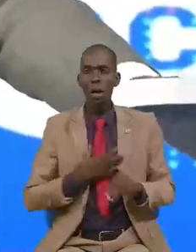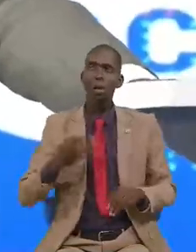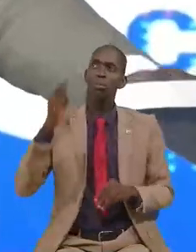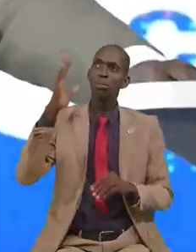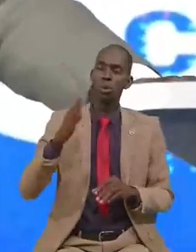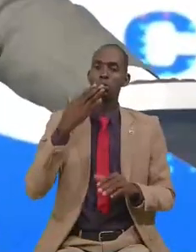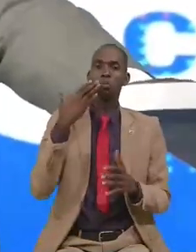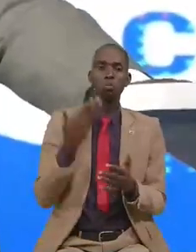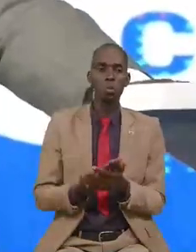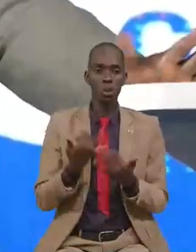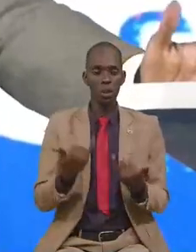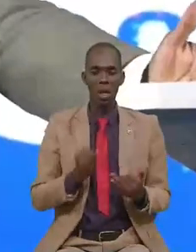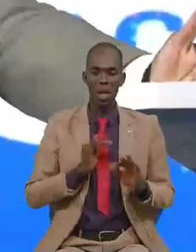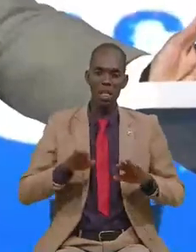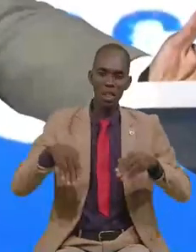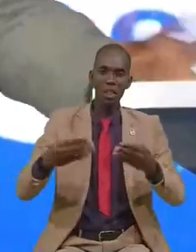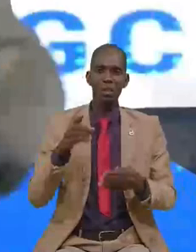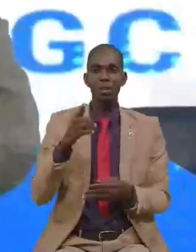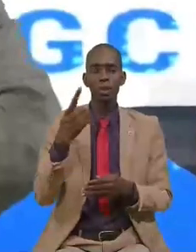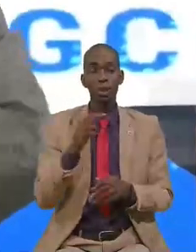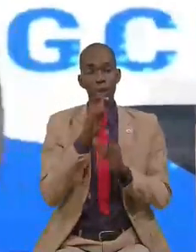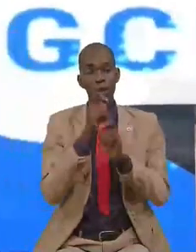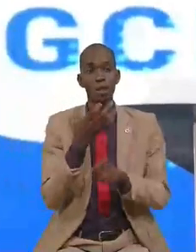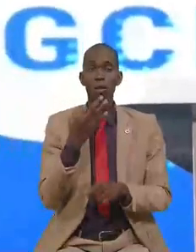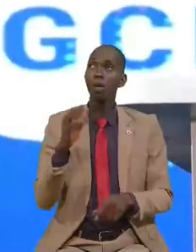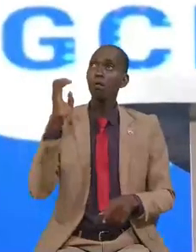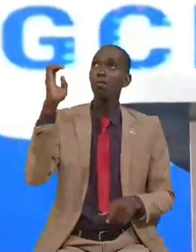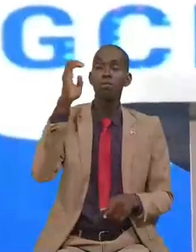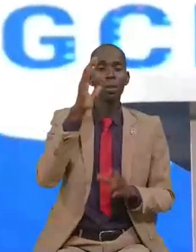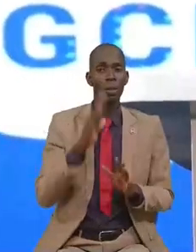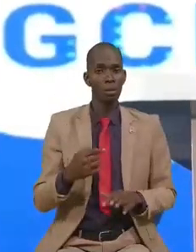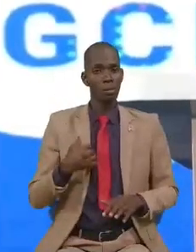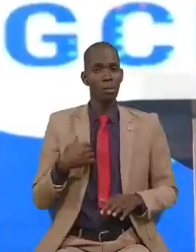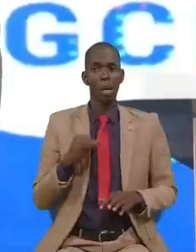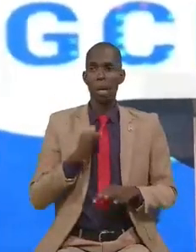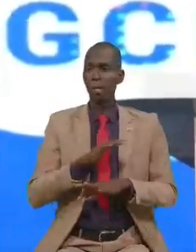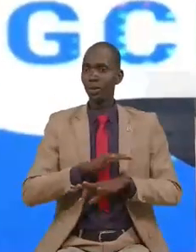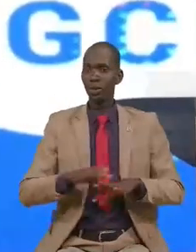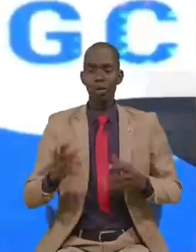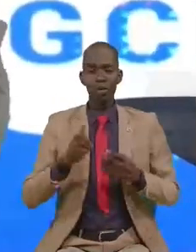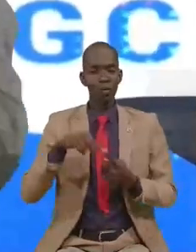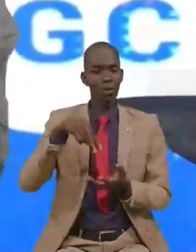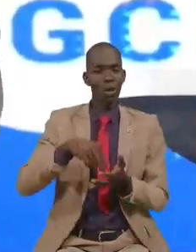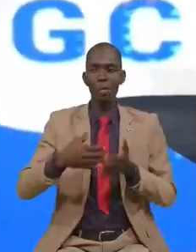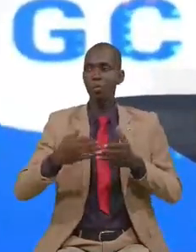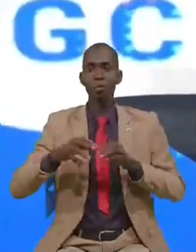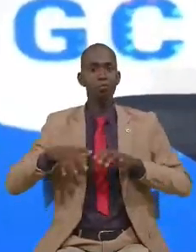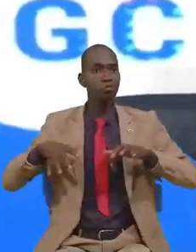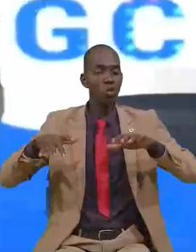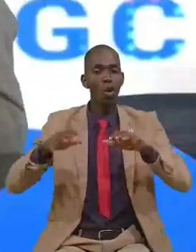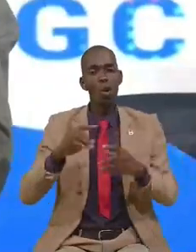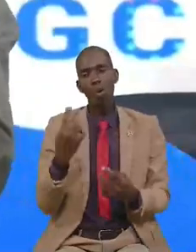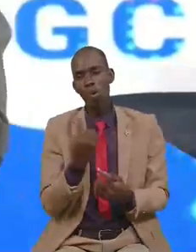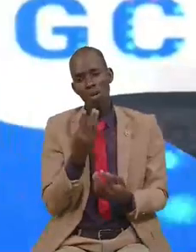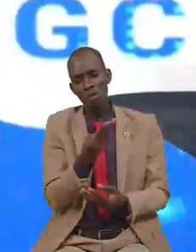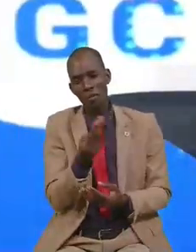le don d'évangéliste. J'ai dit, moi, je ne sais même pas comment tenir devant la foule, hein, à moins que ce soit la